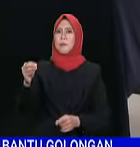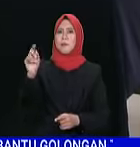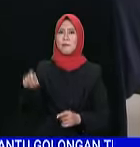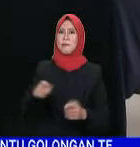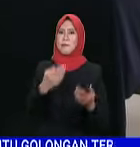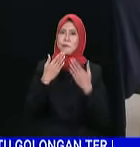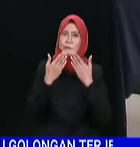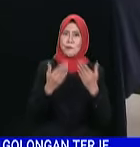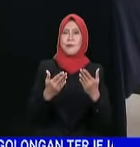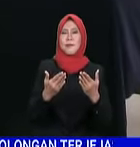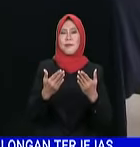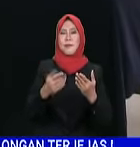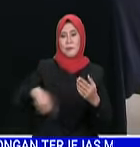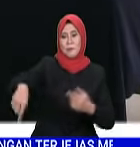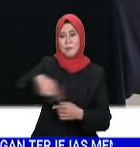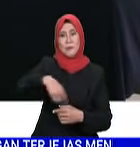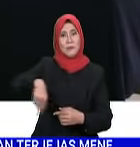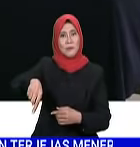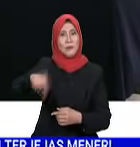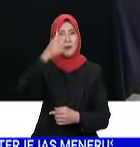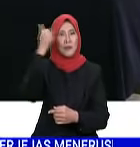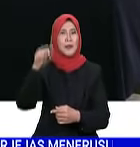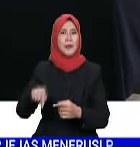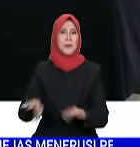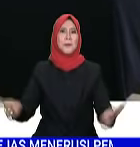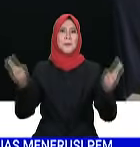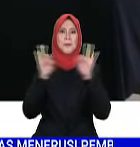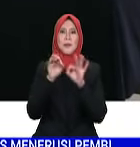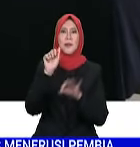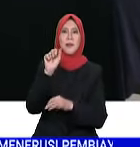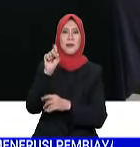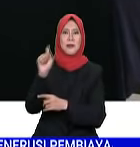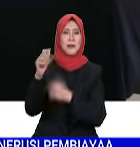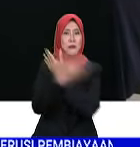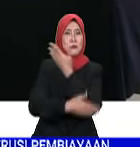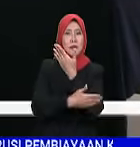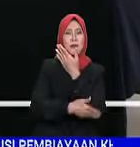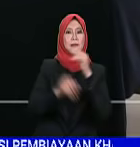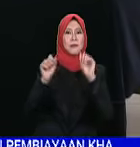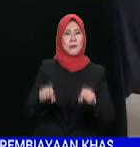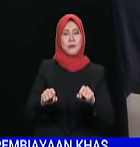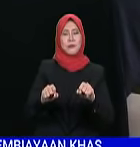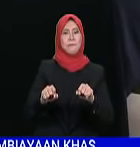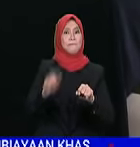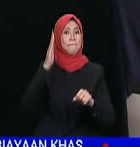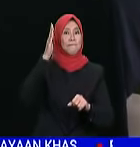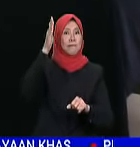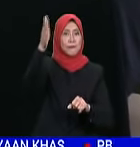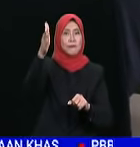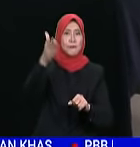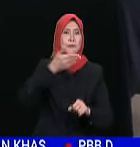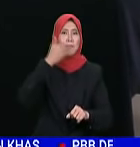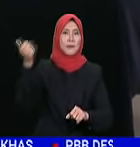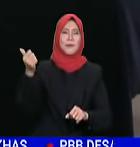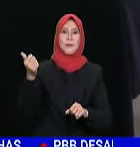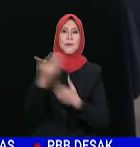hargai mereka kerana mereka merupakan aset penting negara dan bakal mencorakkan masa depan negara.